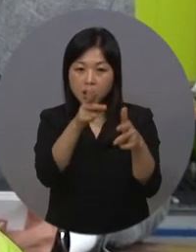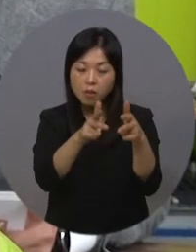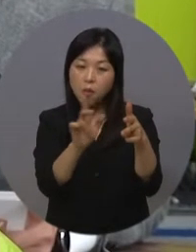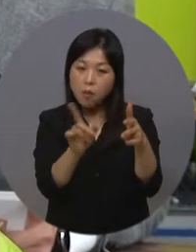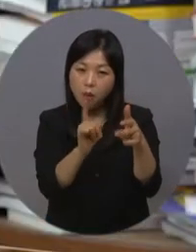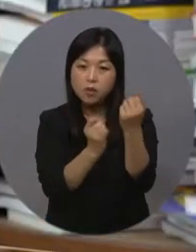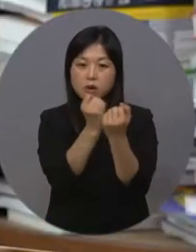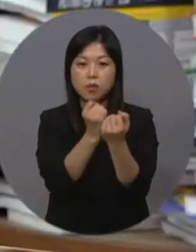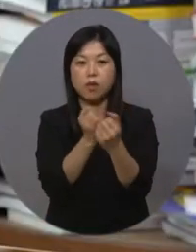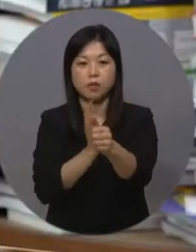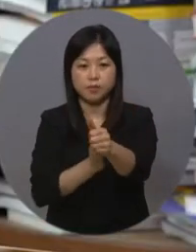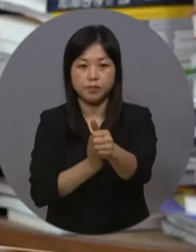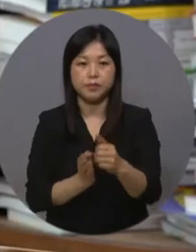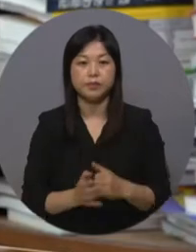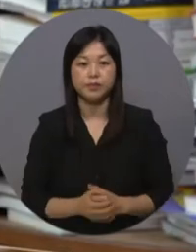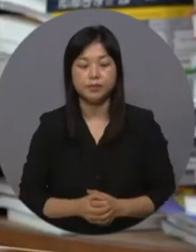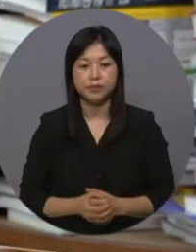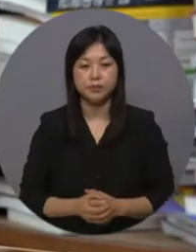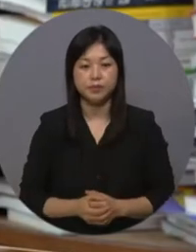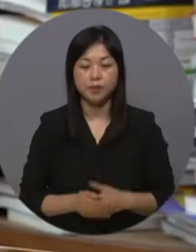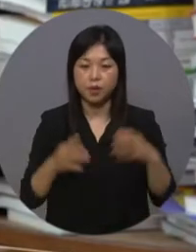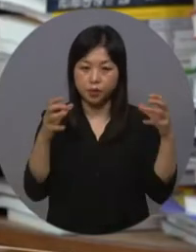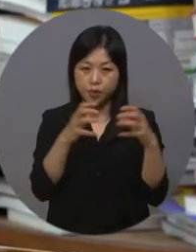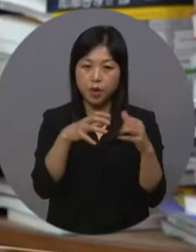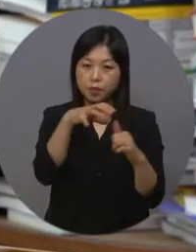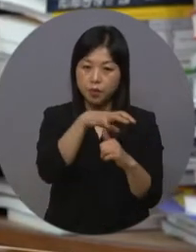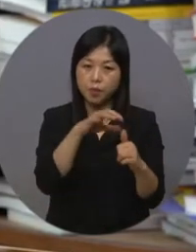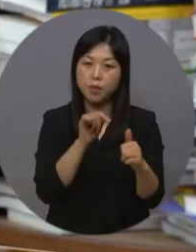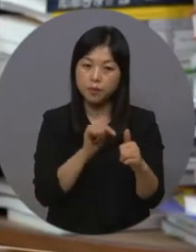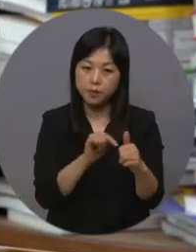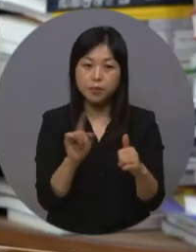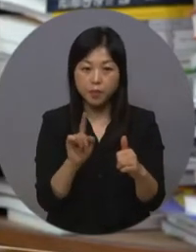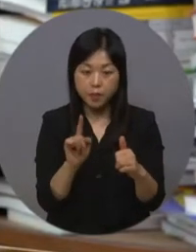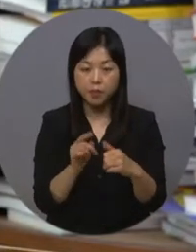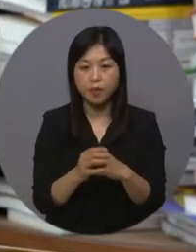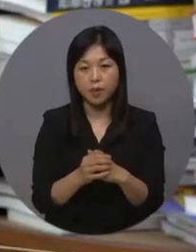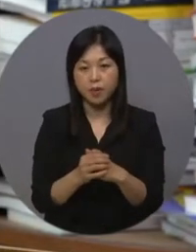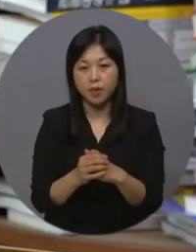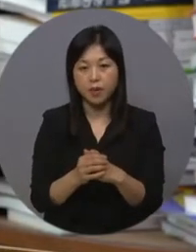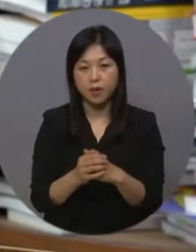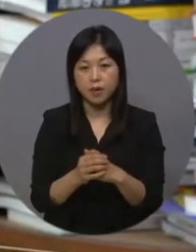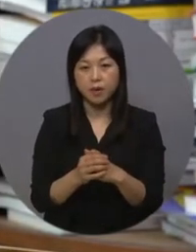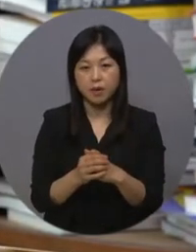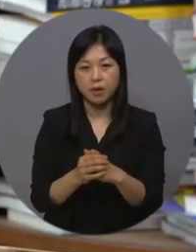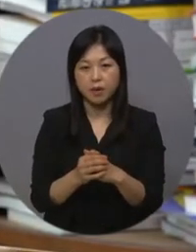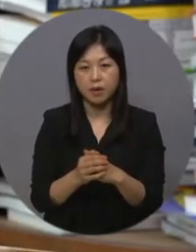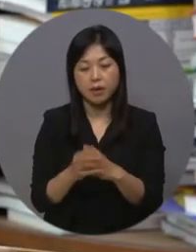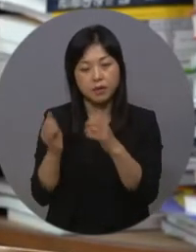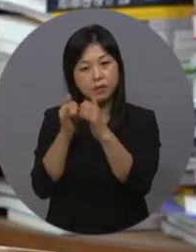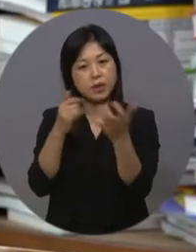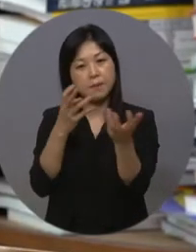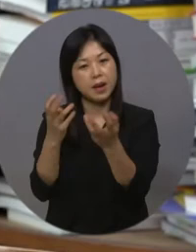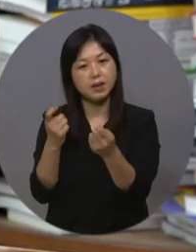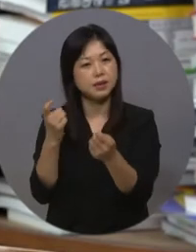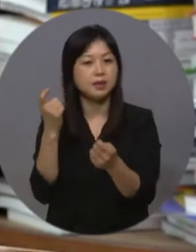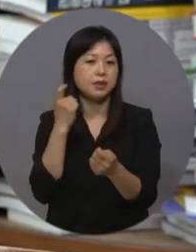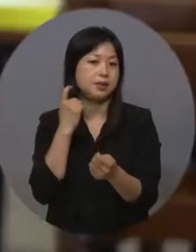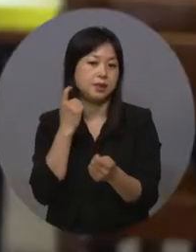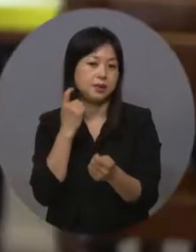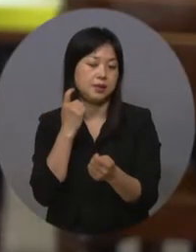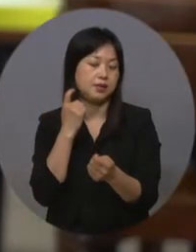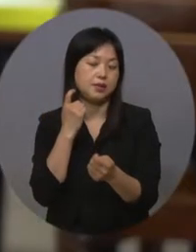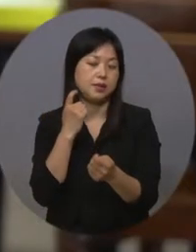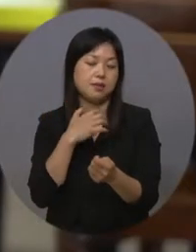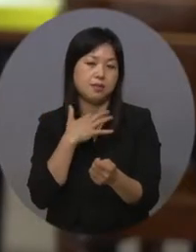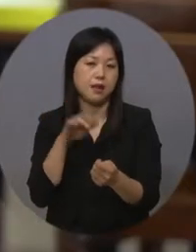부탁드리겠습니다. 통합돌봄은 아마 시청자 여러분께서 많이 듣지 못했을 것 같습니다. 네. 그래서 제가 예를 들어서 설명을 한번 드려볼게요.